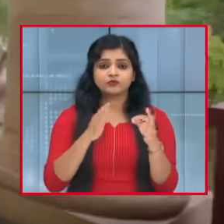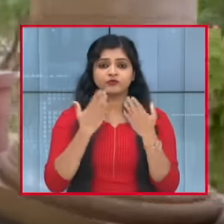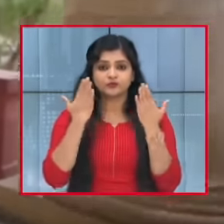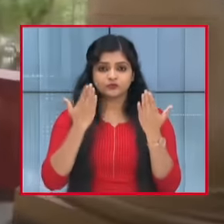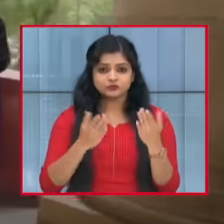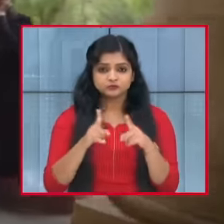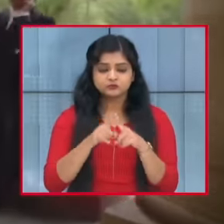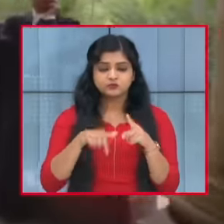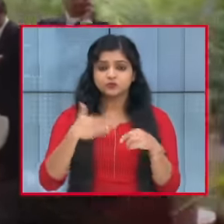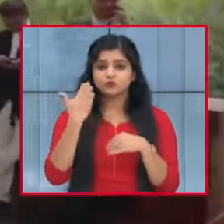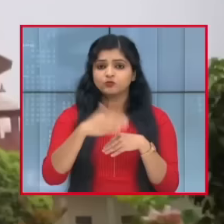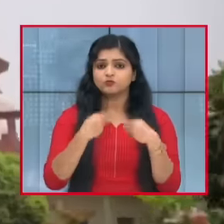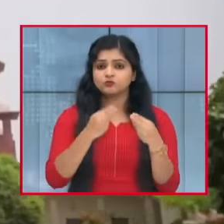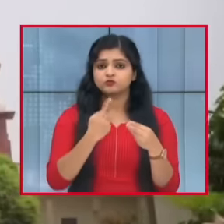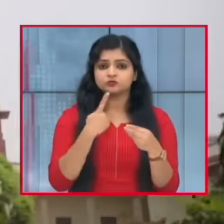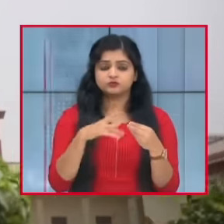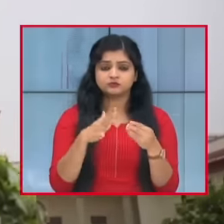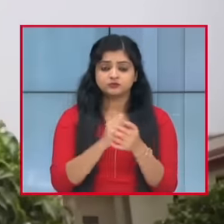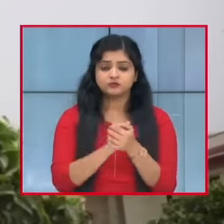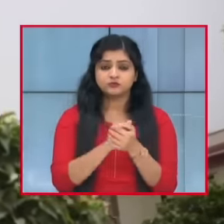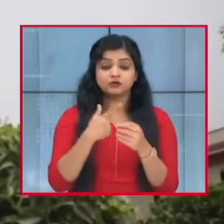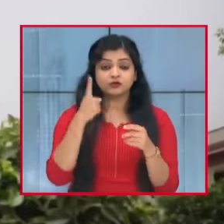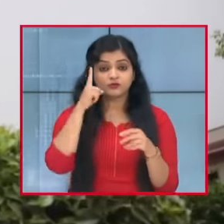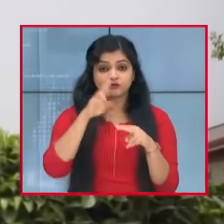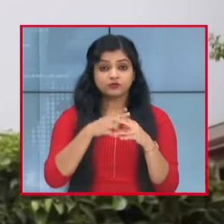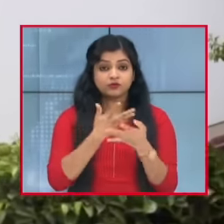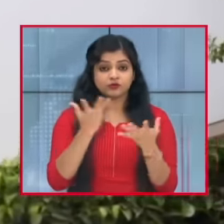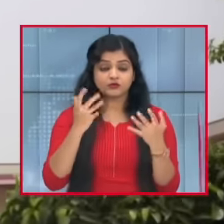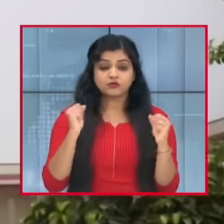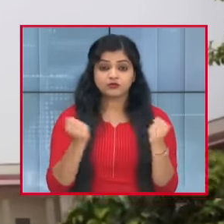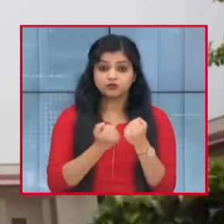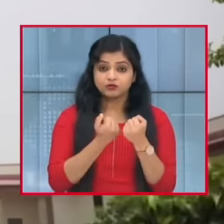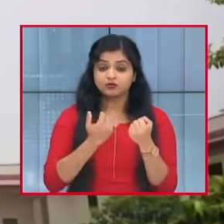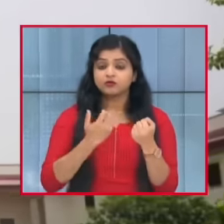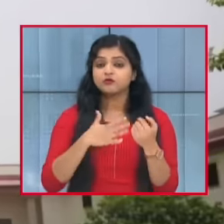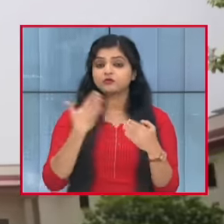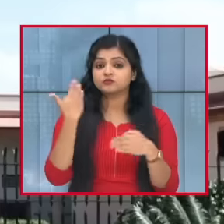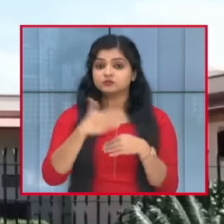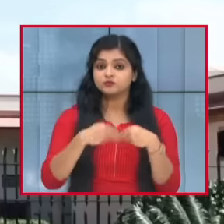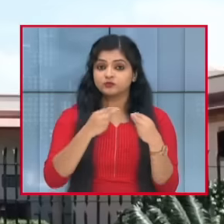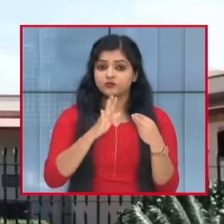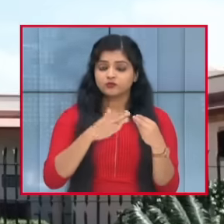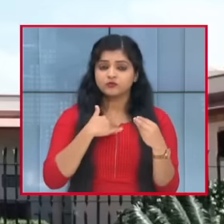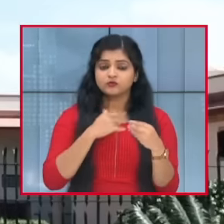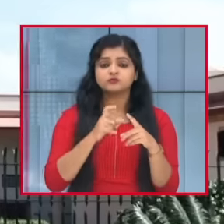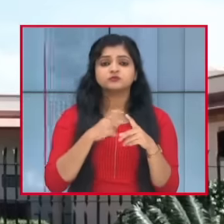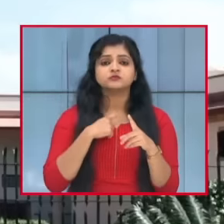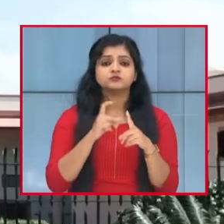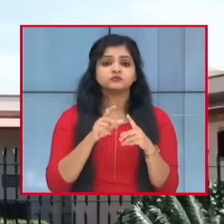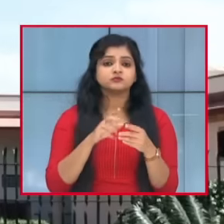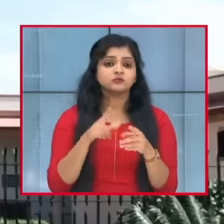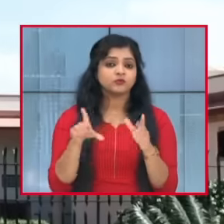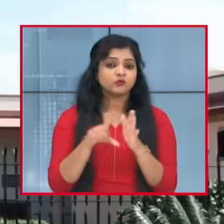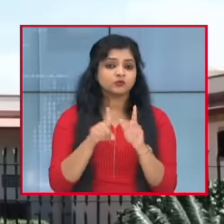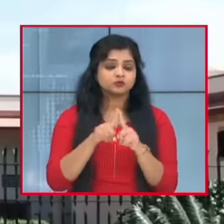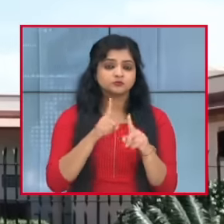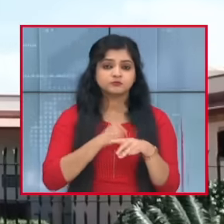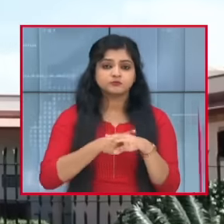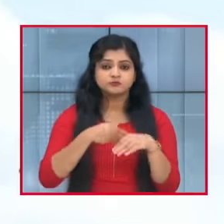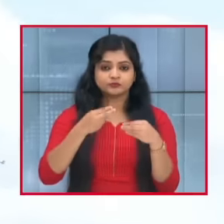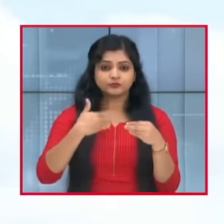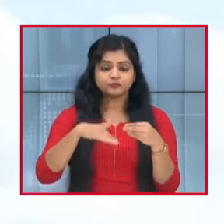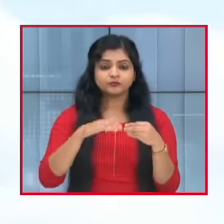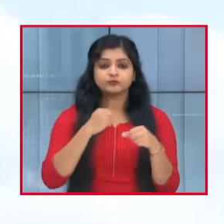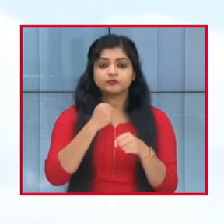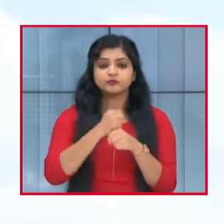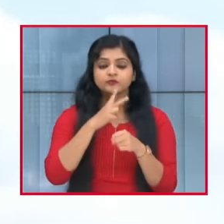ആർക്കും സാധിക്കില്ല. ഏതെങ്കിലും ഭാഗത്തു നിന്ന് അതിന് ശ്രമമുണ്ടായാൽ ശക്തമായ നിയമ നടപടി ഉണ്ടാകുമെന്നും കേന്ദ്ര സർക്കാർ സുപ്രീം കോടതിയെ അറിയിച്ചു.